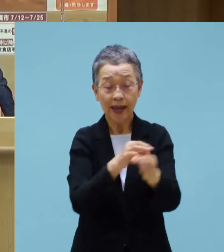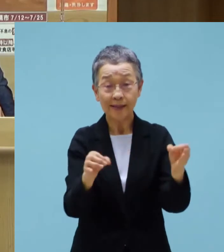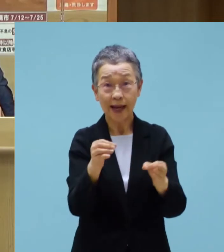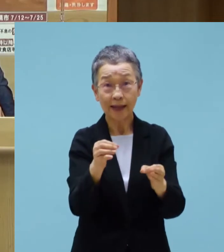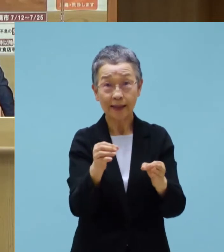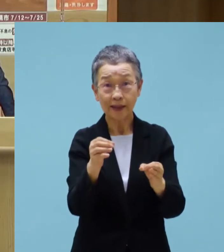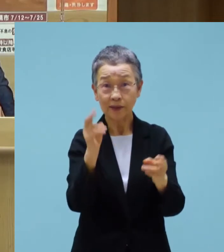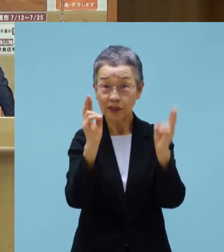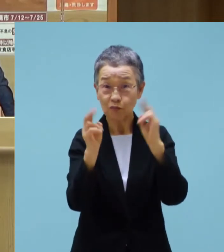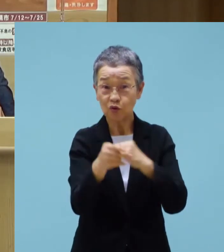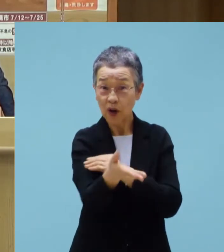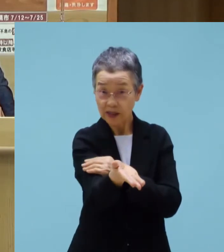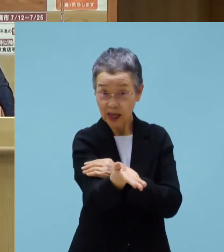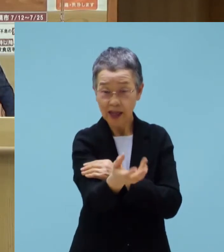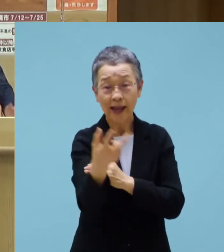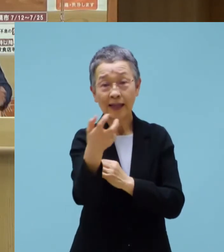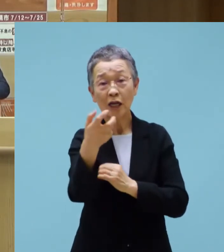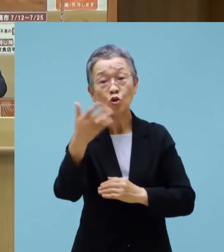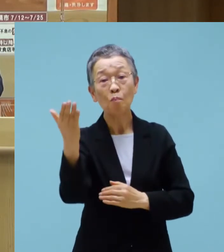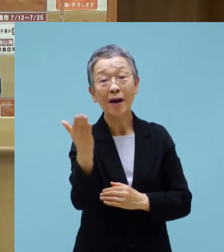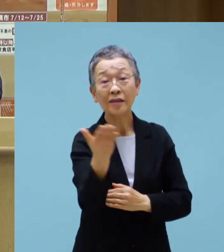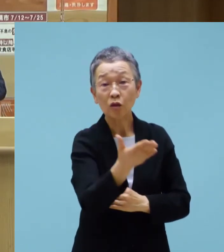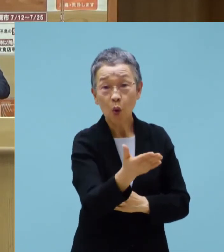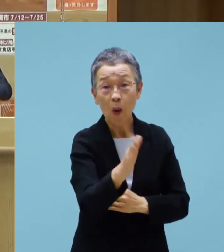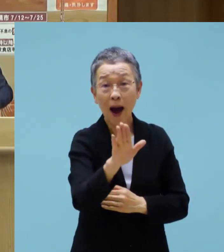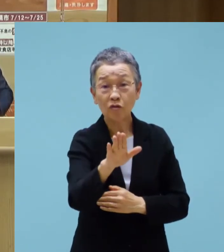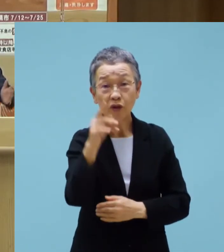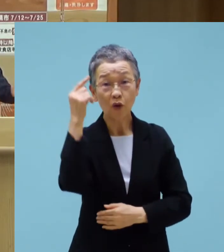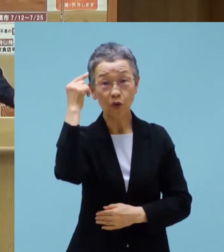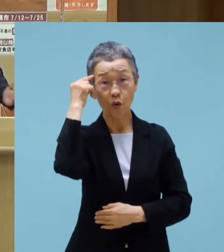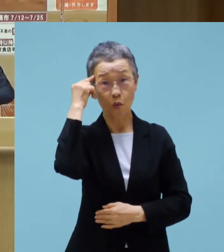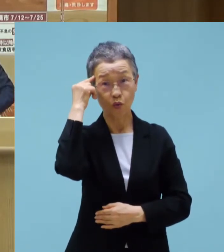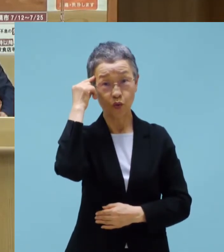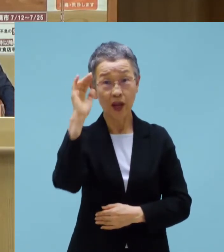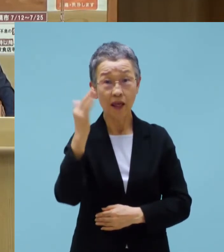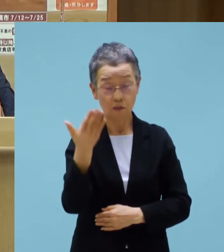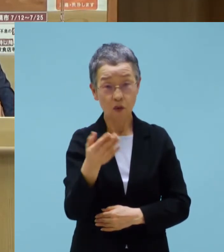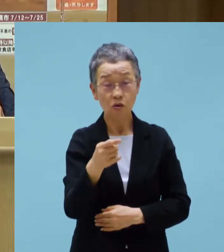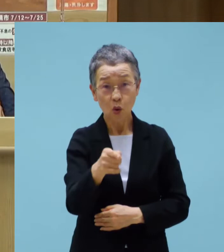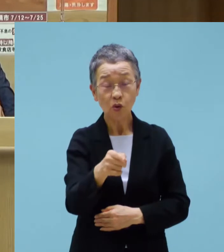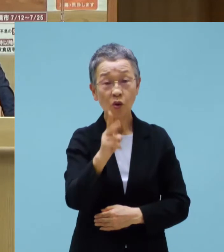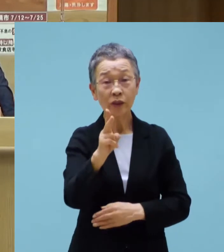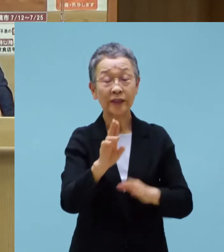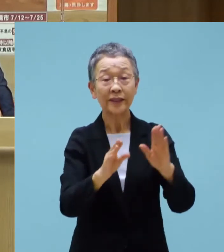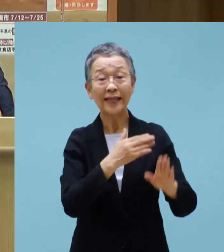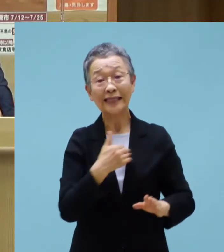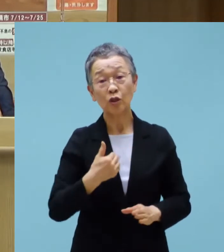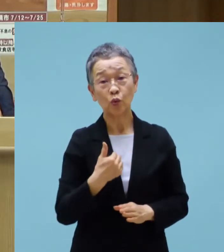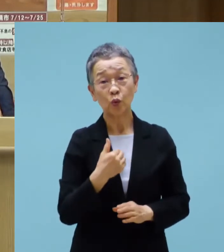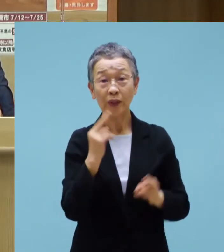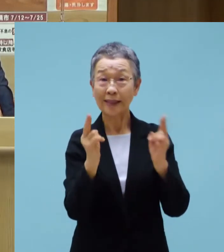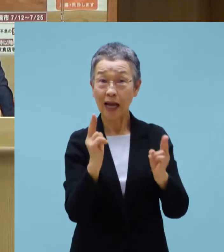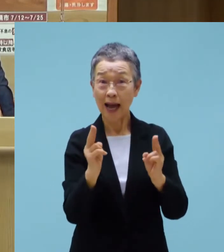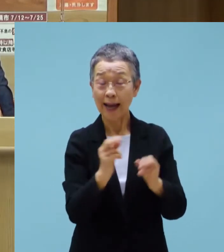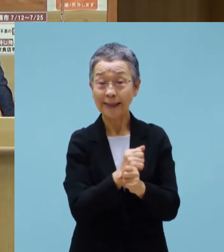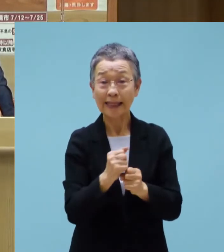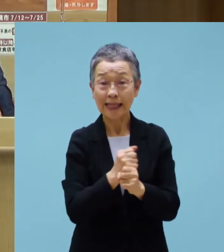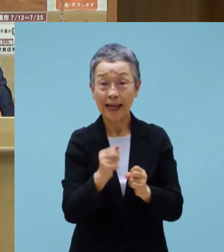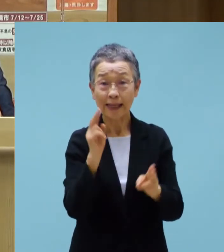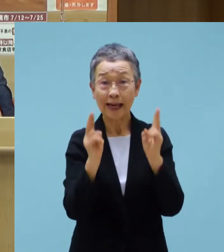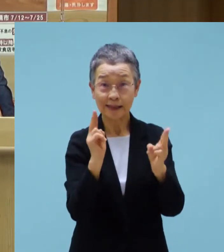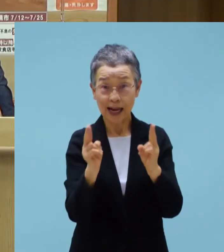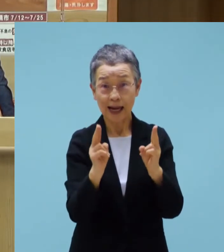ね、7割やってるんだと思いますが、そういうことができるところとできないところ正直あります。それは民間企業でおいても